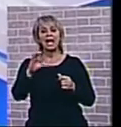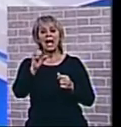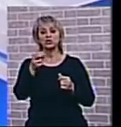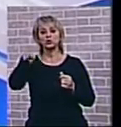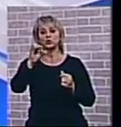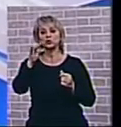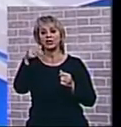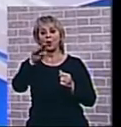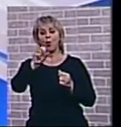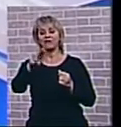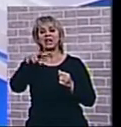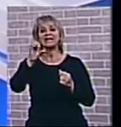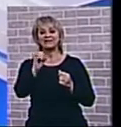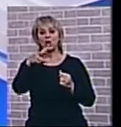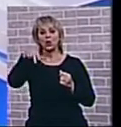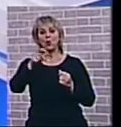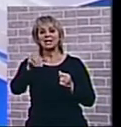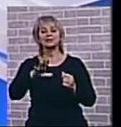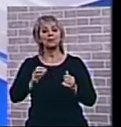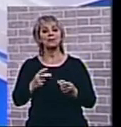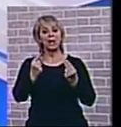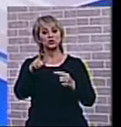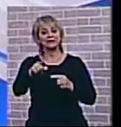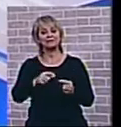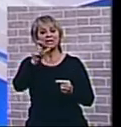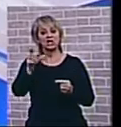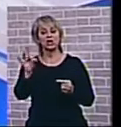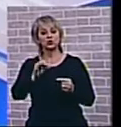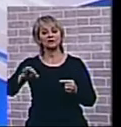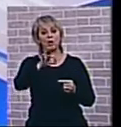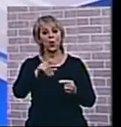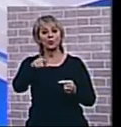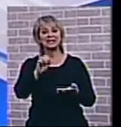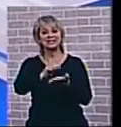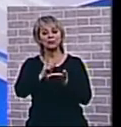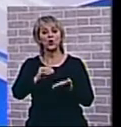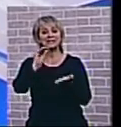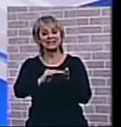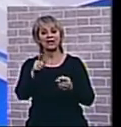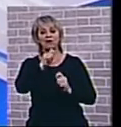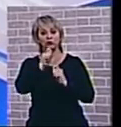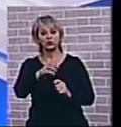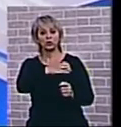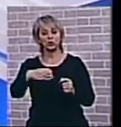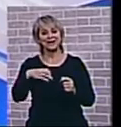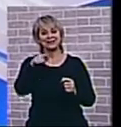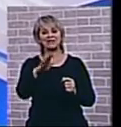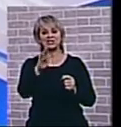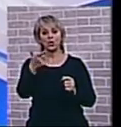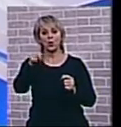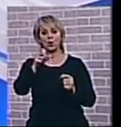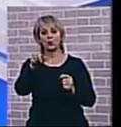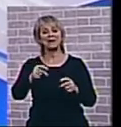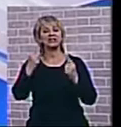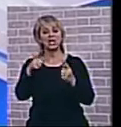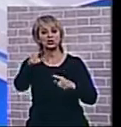Александр Дюжиков и Евгений Луганцев стали почетными гражданами Ростовской области. Дипломы и знаки им сегодня вручил губернатор Василий Голубев